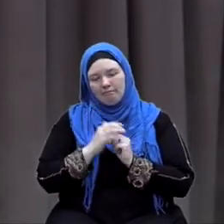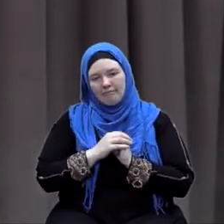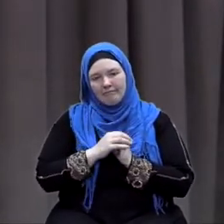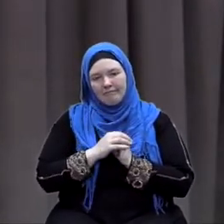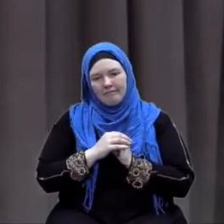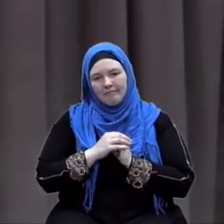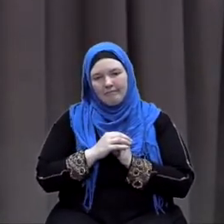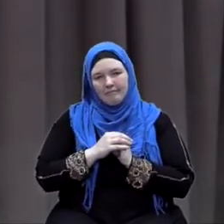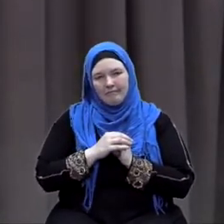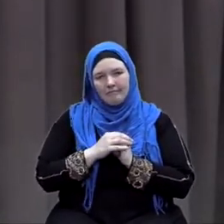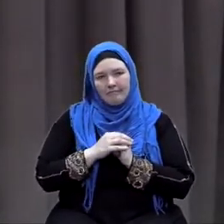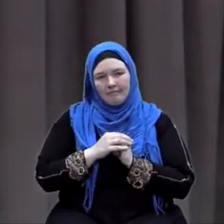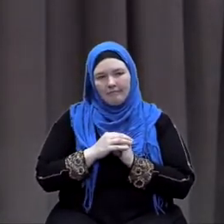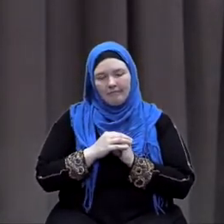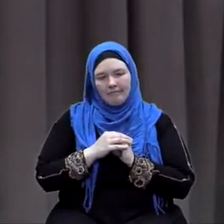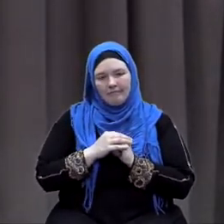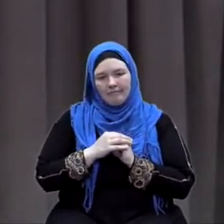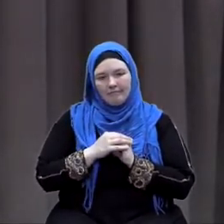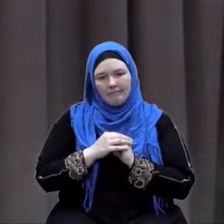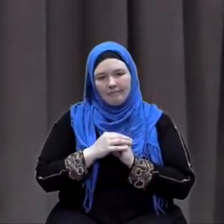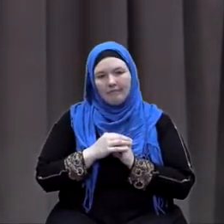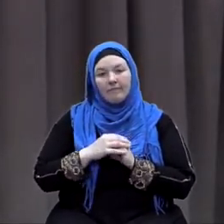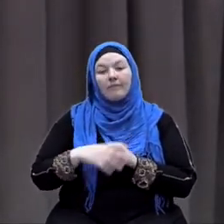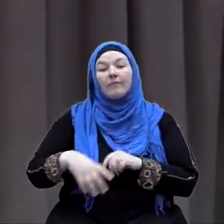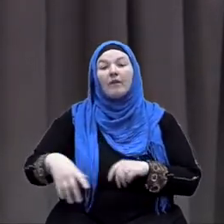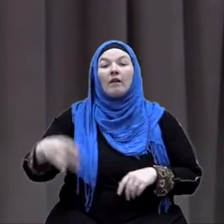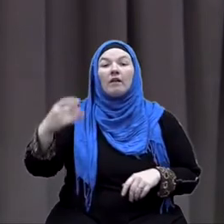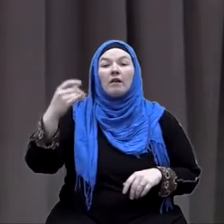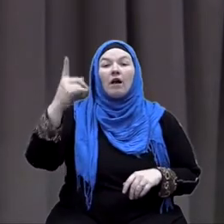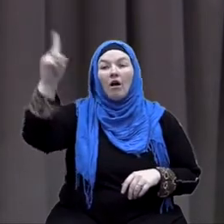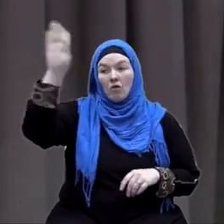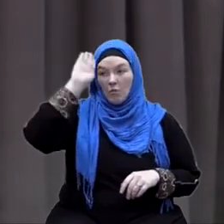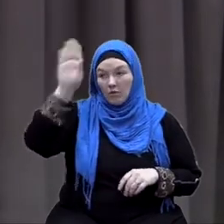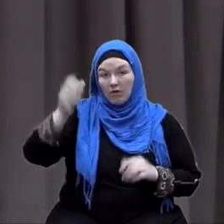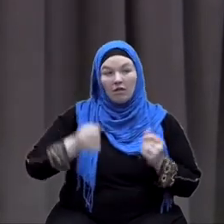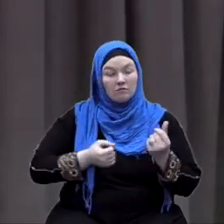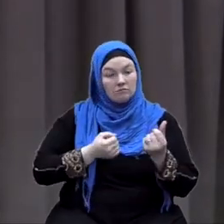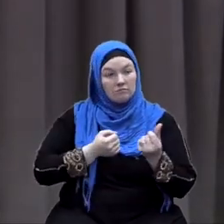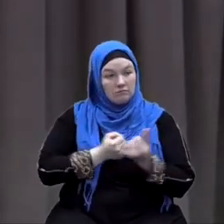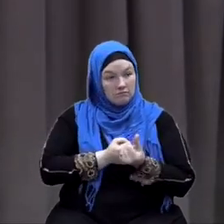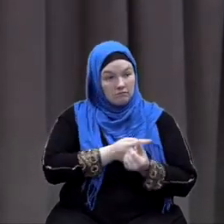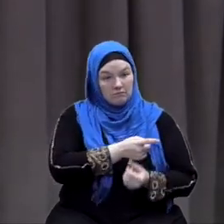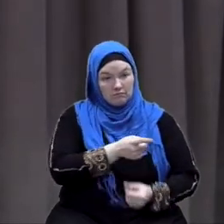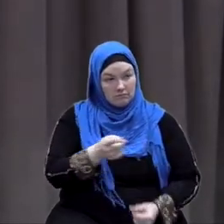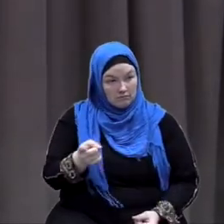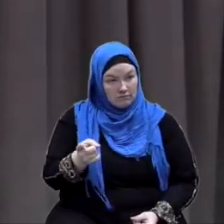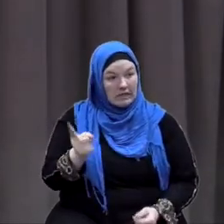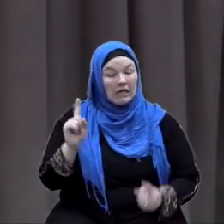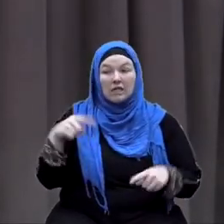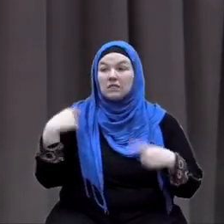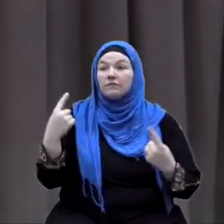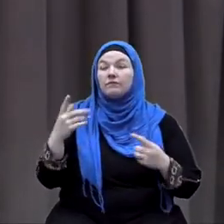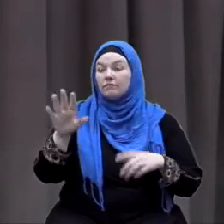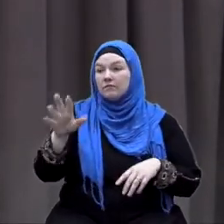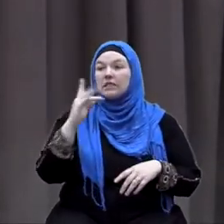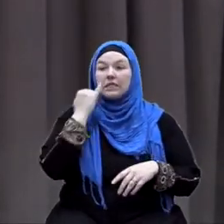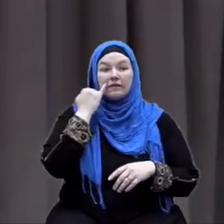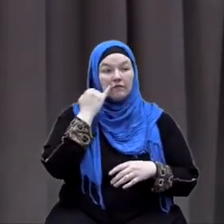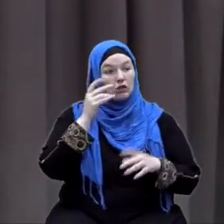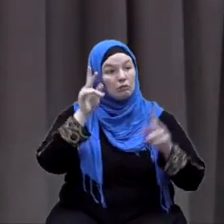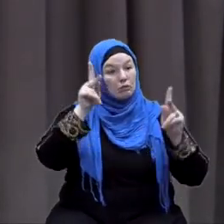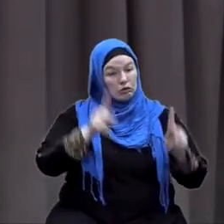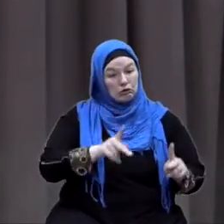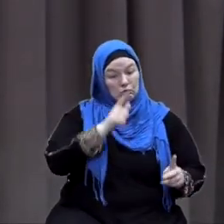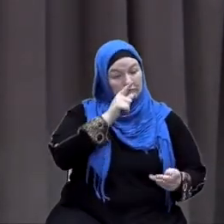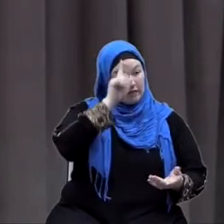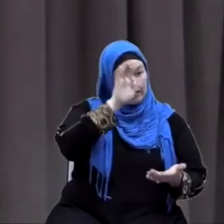وَاسْتَغْنَى وَكَذَّبَ بِالْحُسْنَى فَسَنُيَسِّرُهُ لِلْعُسْرَى. As far as the one who believes